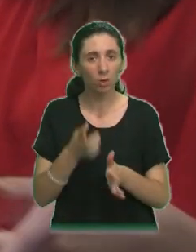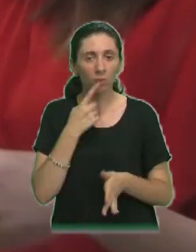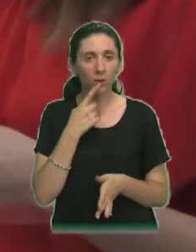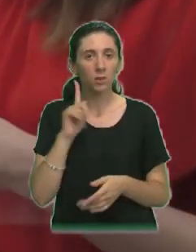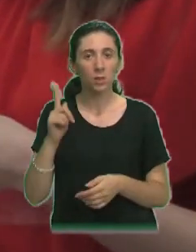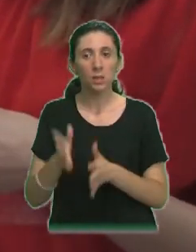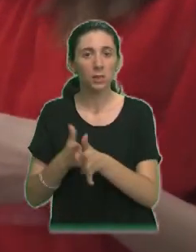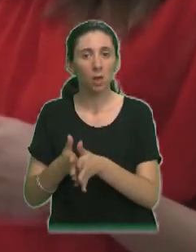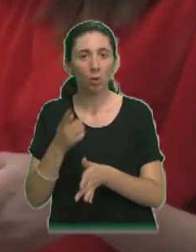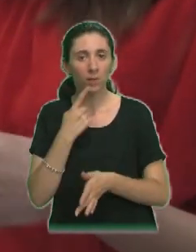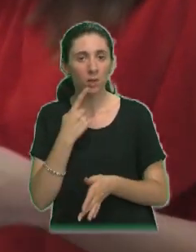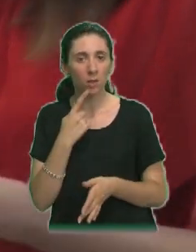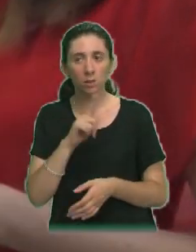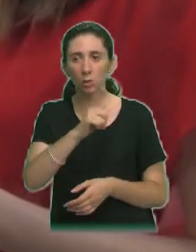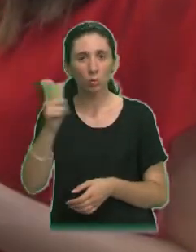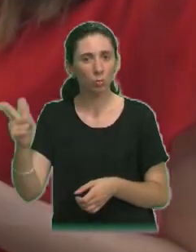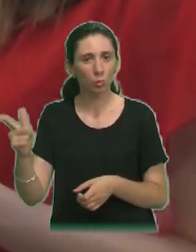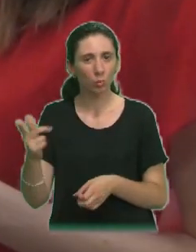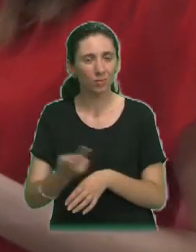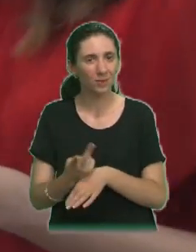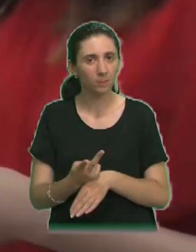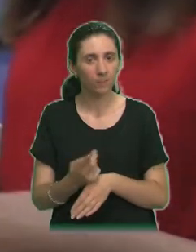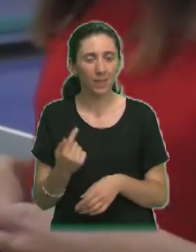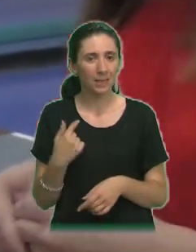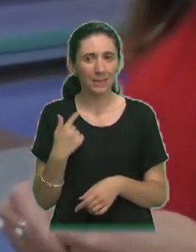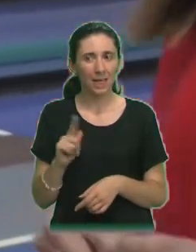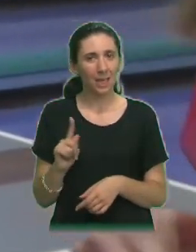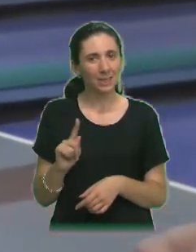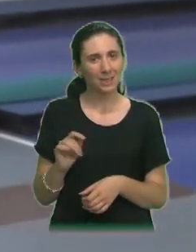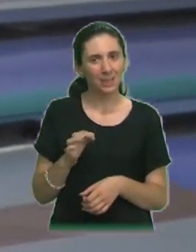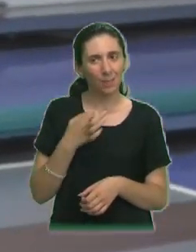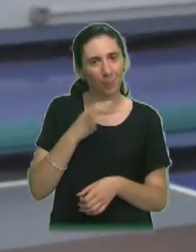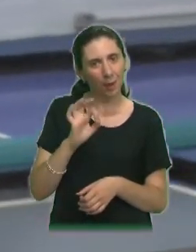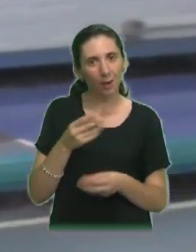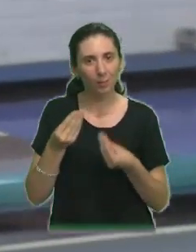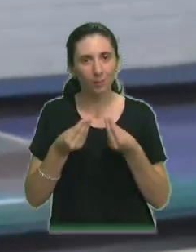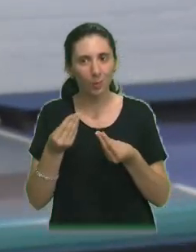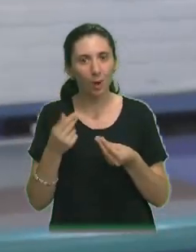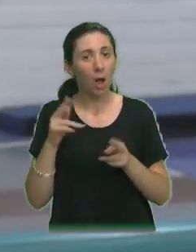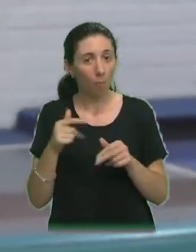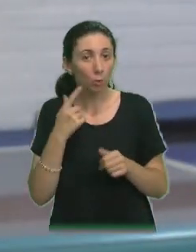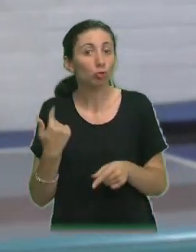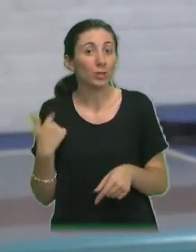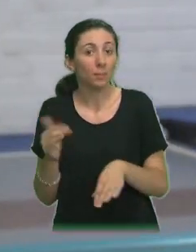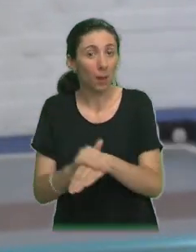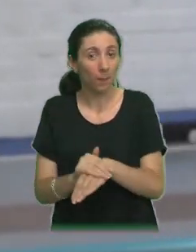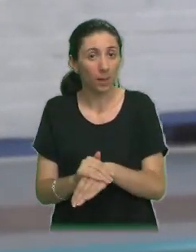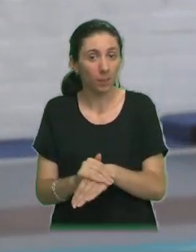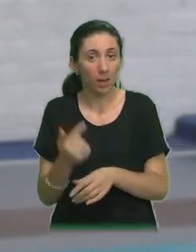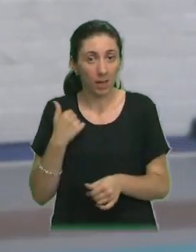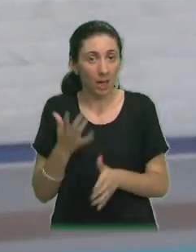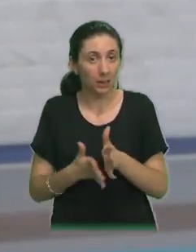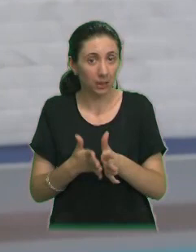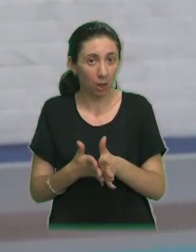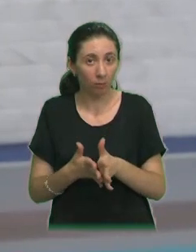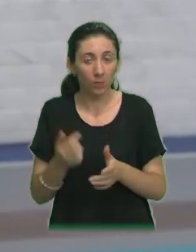i znakovnog jezika ostalih zemalja? Ja baš nisam najkompetentnija za to reći, ali mogu reći ono što sam ja primijetila. Ja znakovni jezik samo